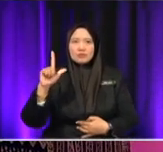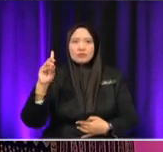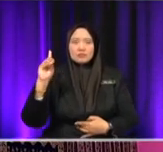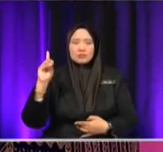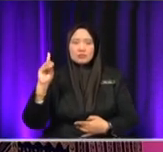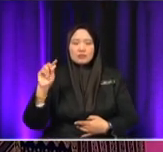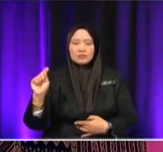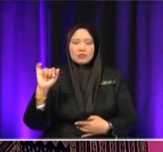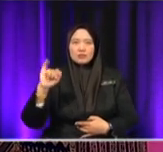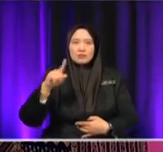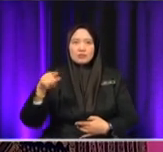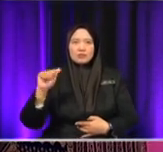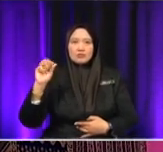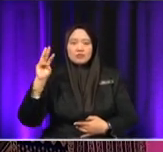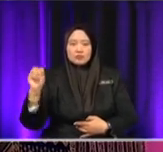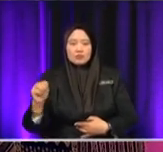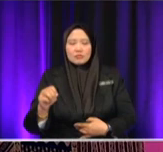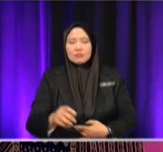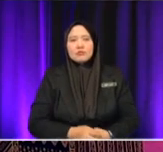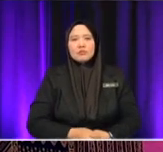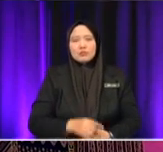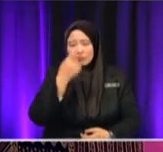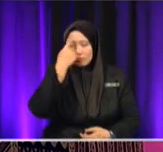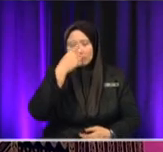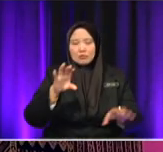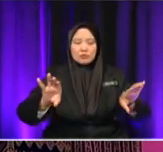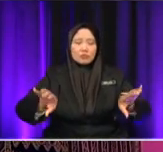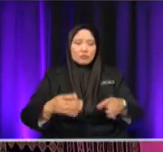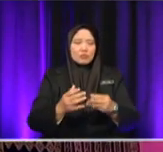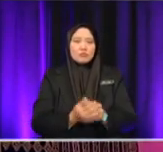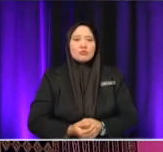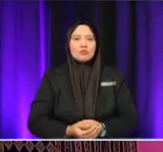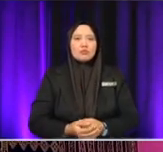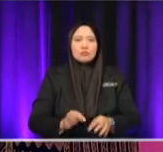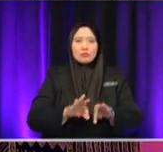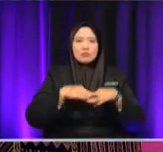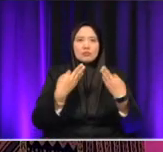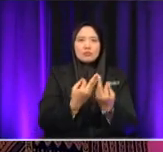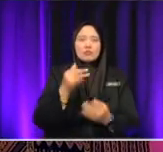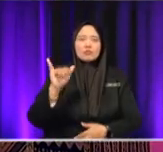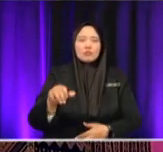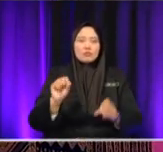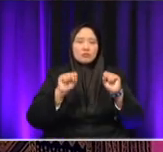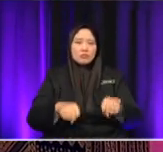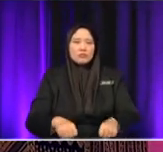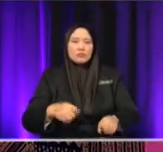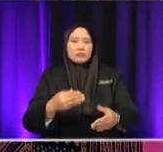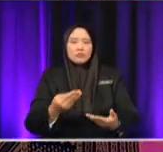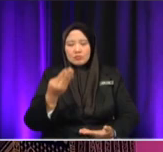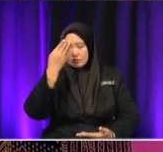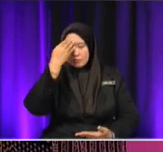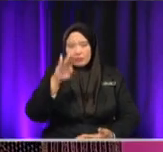melahirkan sebuah keluarga yang anggotanya mampu memberikan sumbangan kepada negara bermula daripada sebuah keluarga kecil akan